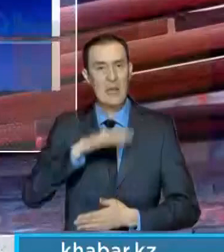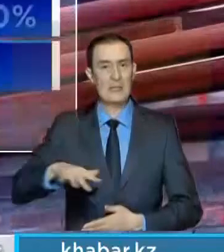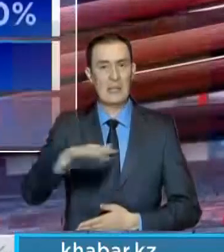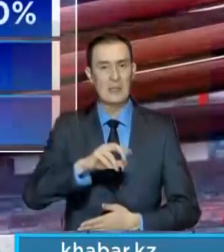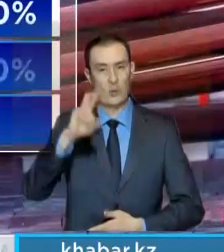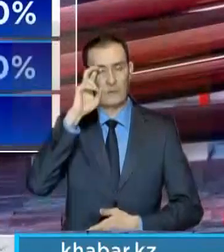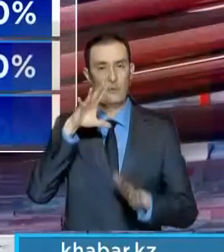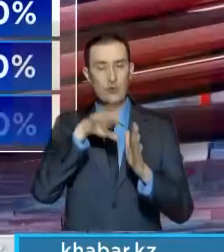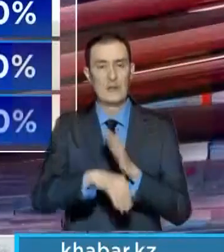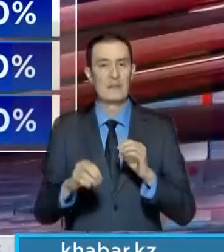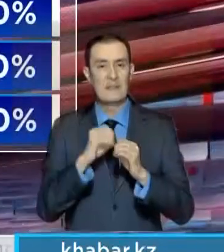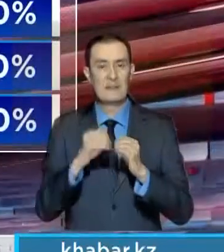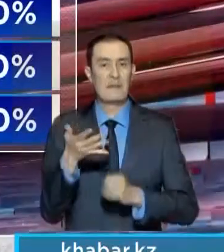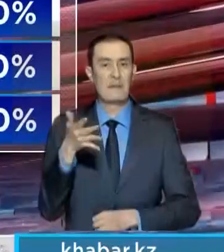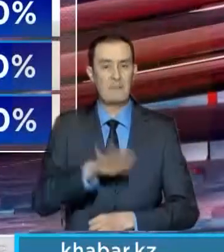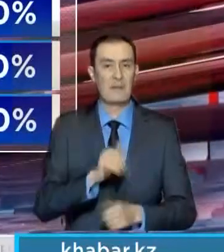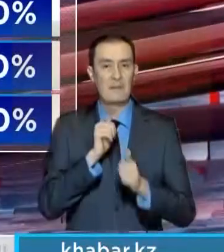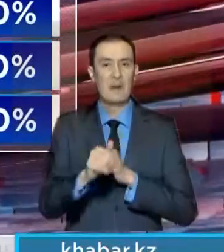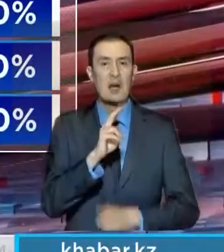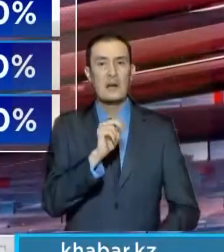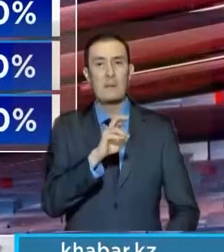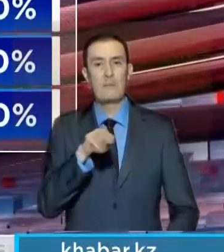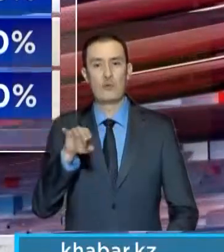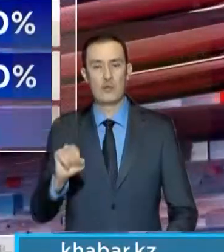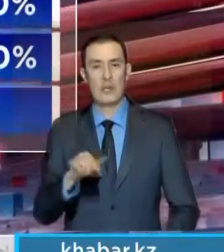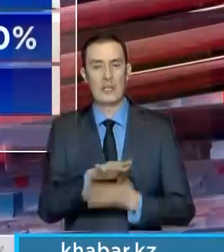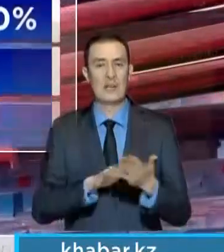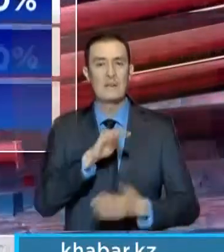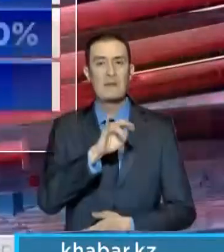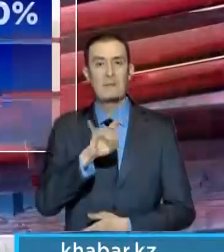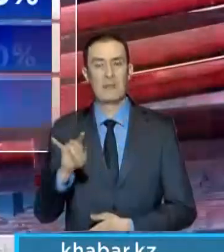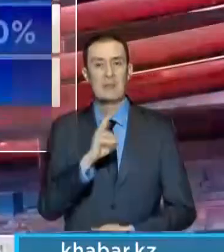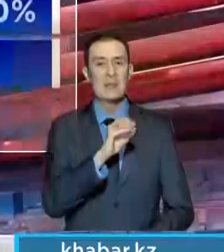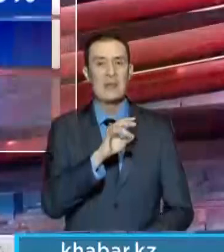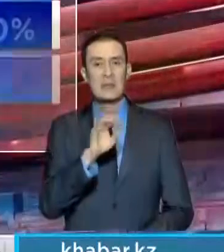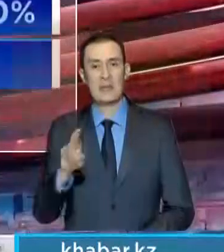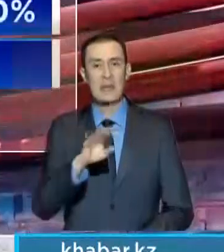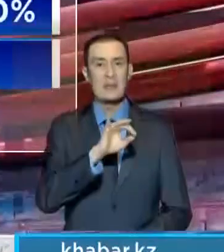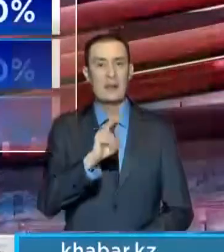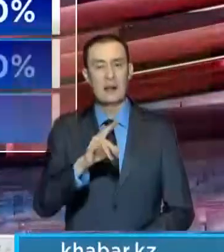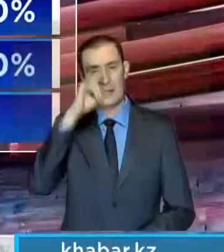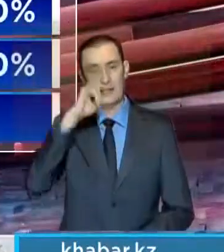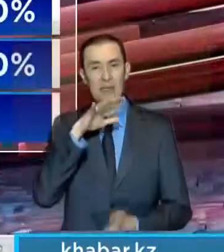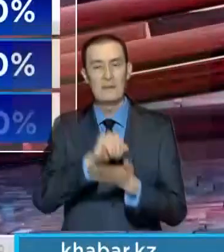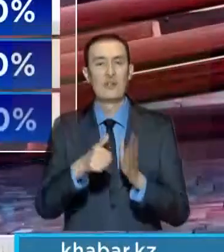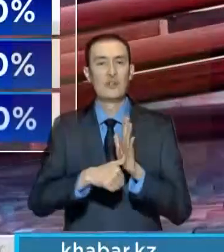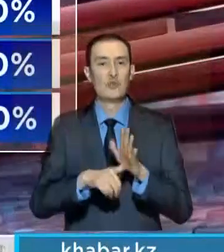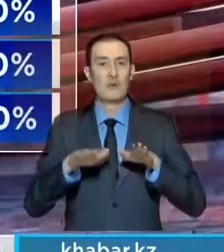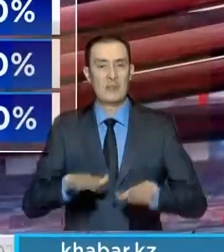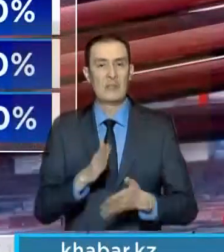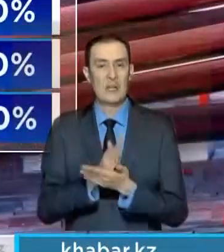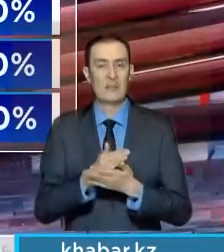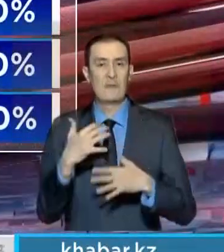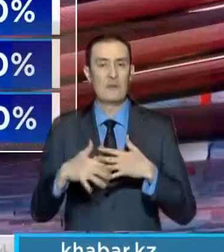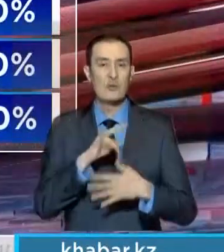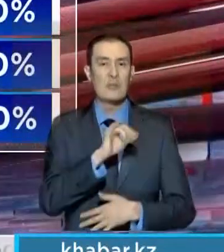страны в топ-10 их сразу пять лидирует Камбоджа следом за ней идут филипины Кения и Ирак Казахстан занимает шестое место расположившись